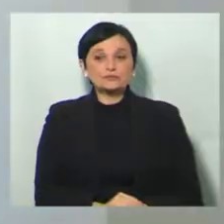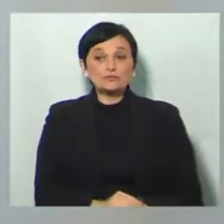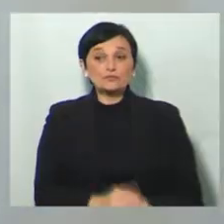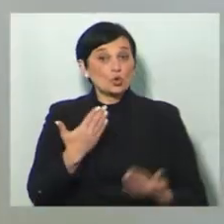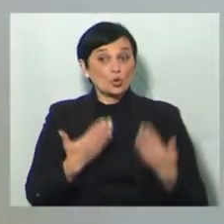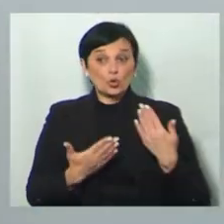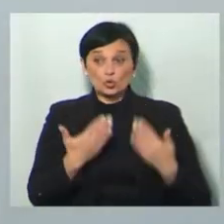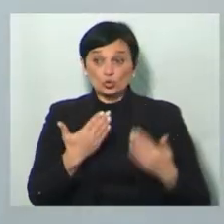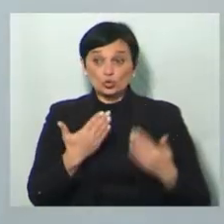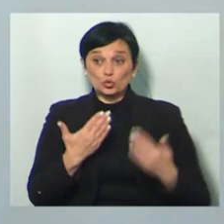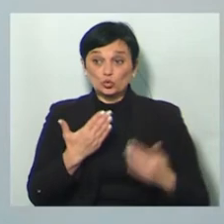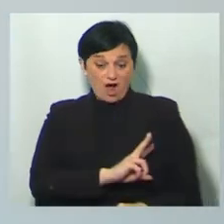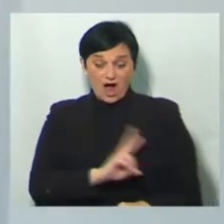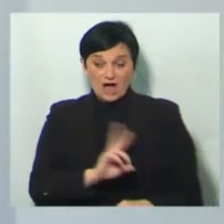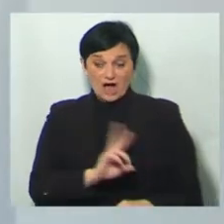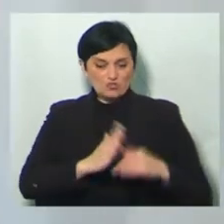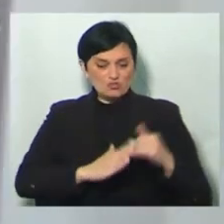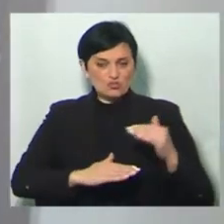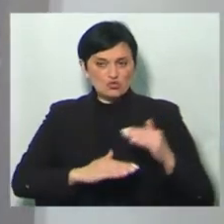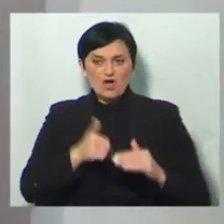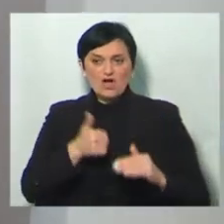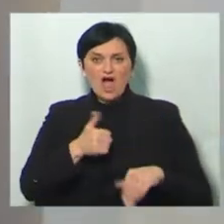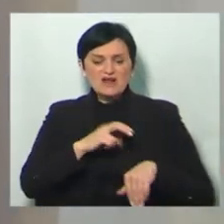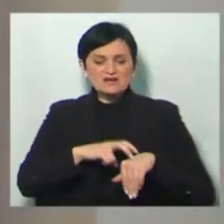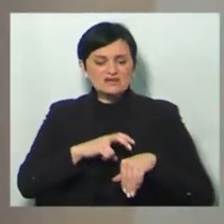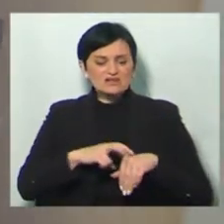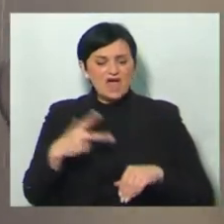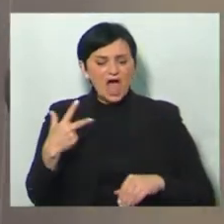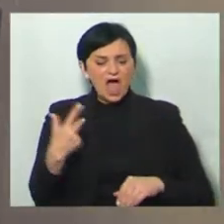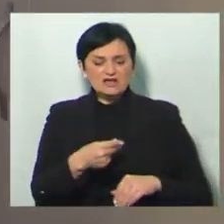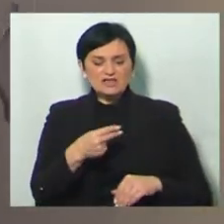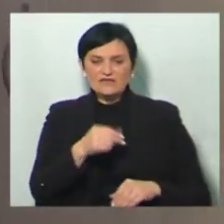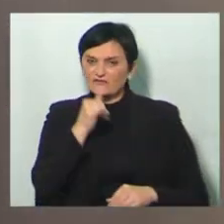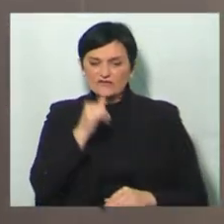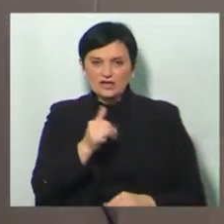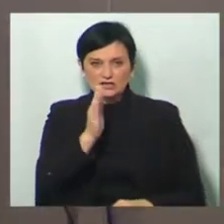Თუ არ გიყვარს პროფესია, კარგი ექთანი ვერ გახდები.